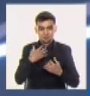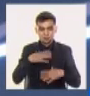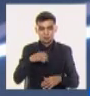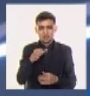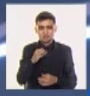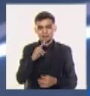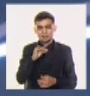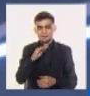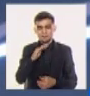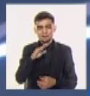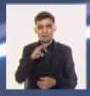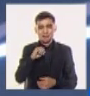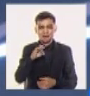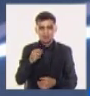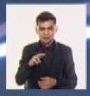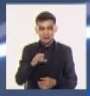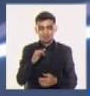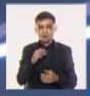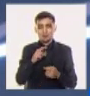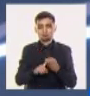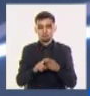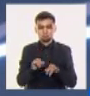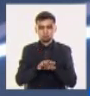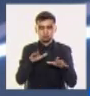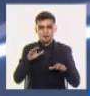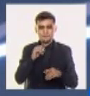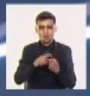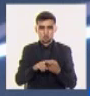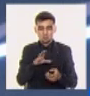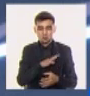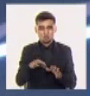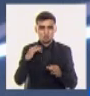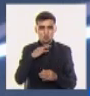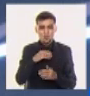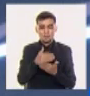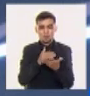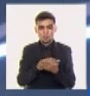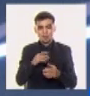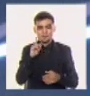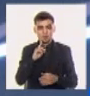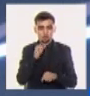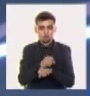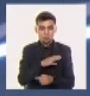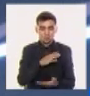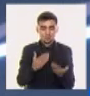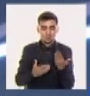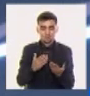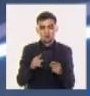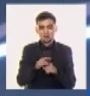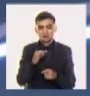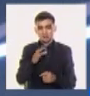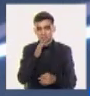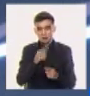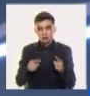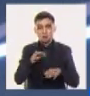и дифтерии. С начала распространения вируса многие программы иммунизации были либо прекращены, либо временно приостановлены. Тем